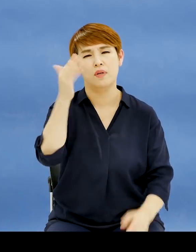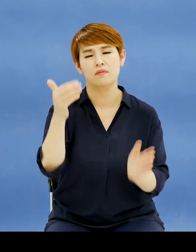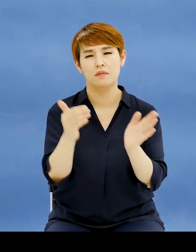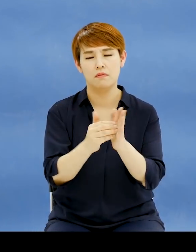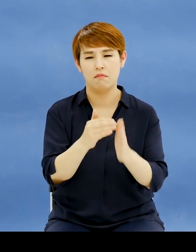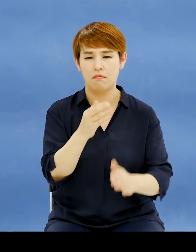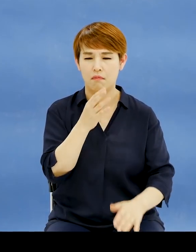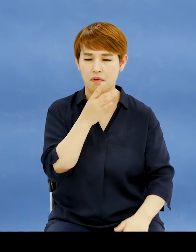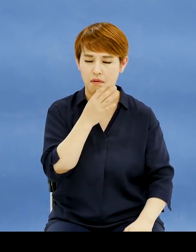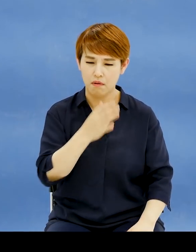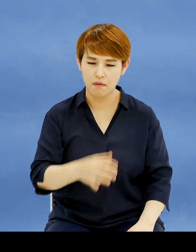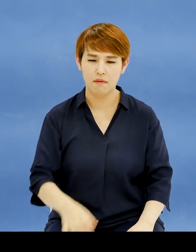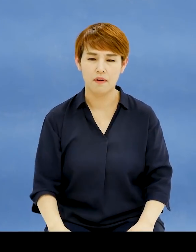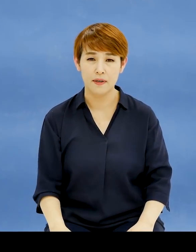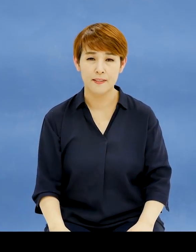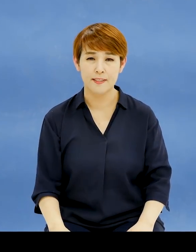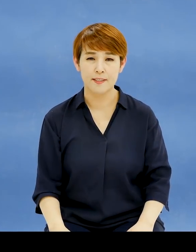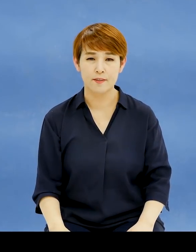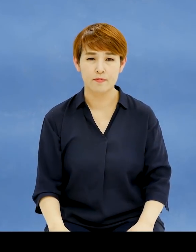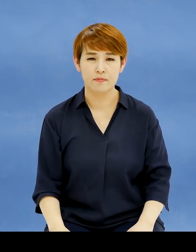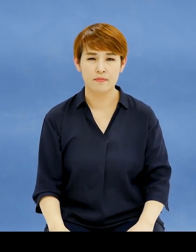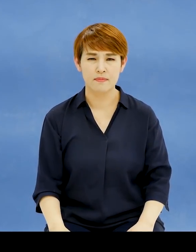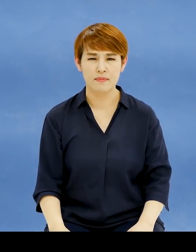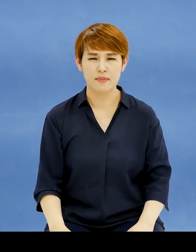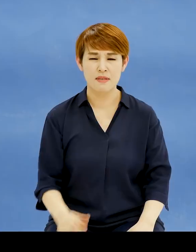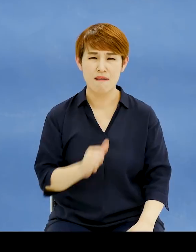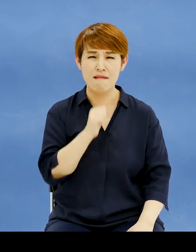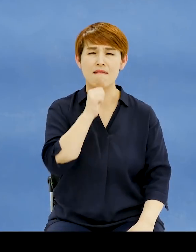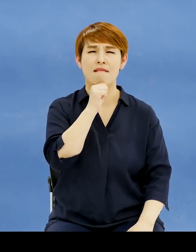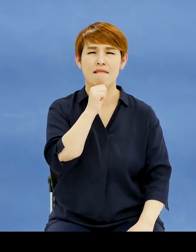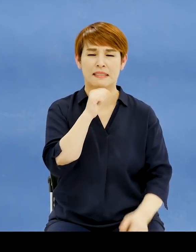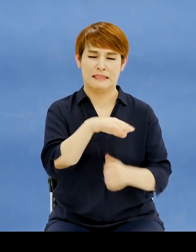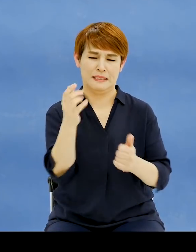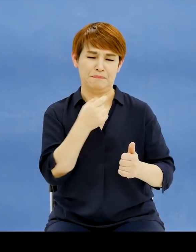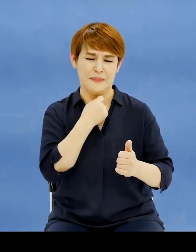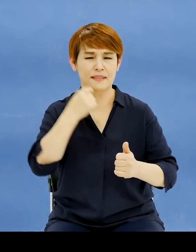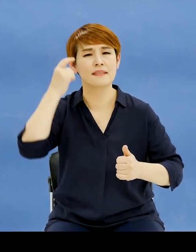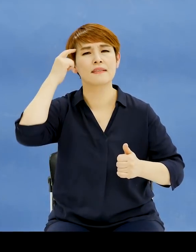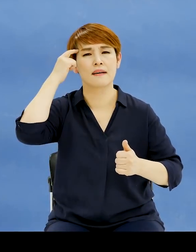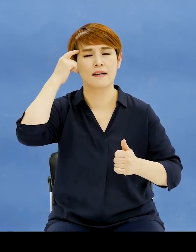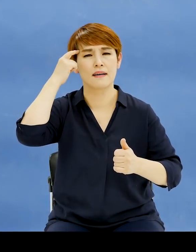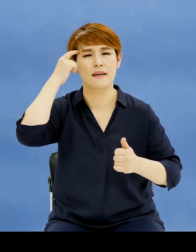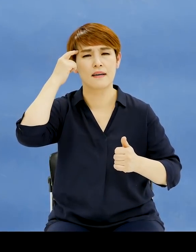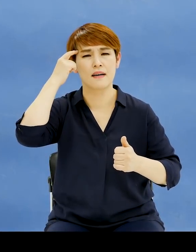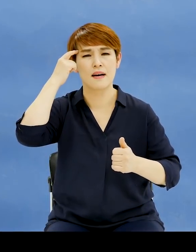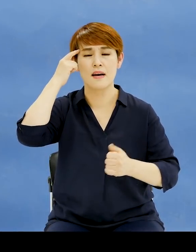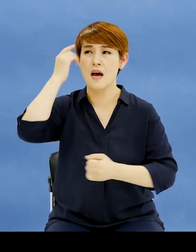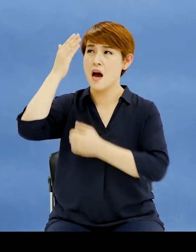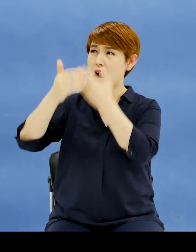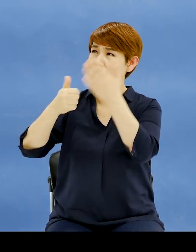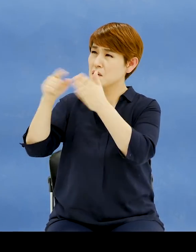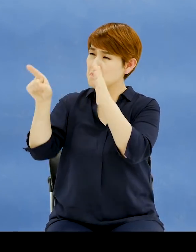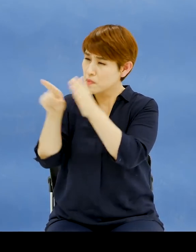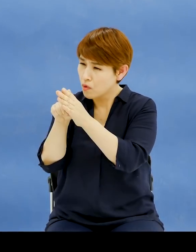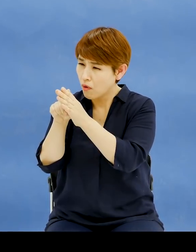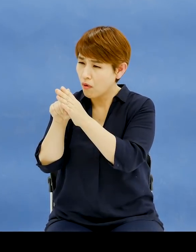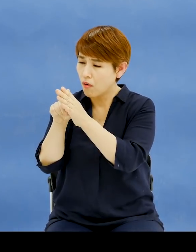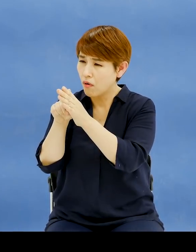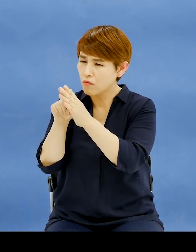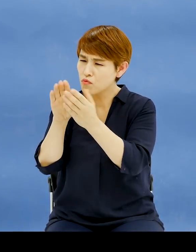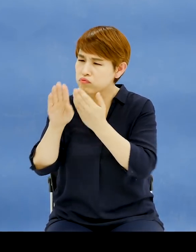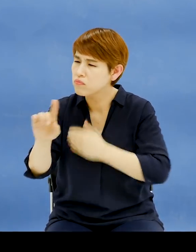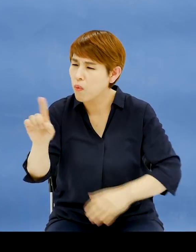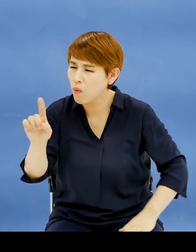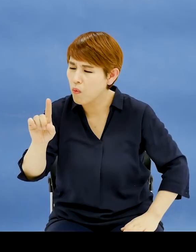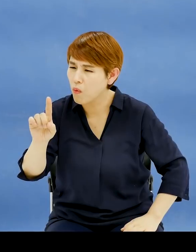이럴 수도 있구나 이런 생각을 했는데 좀 빨리 벗어나고 싶었어요. 그래서 하나님을 믿으면 그 다음에 어떻게